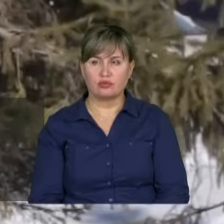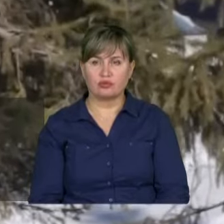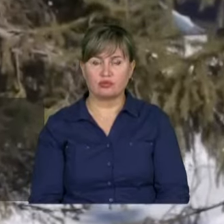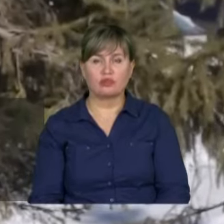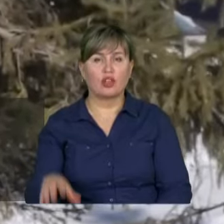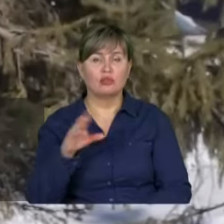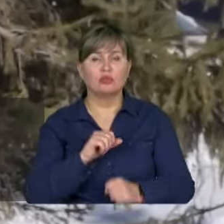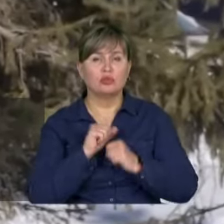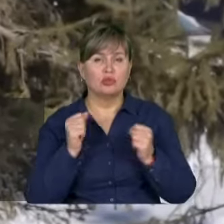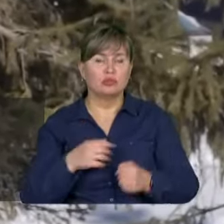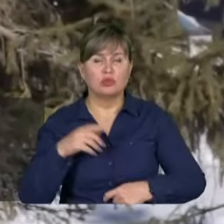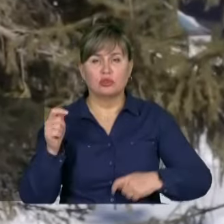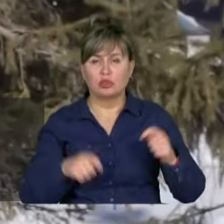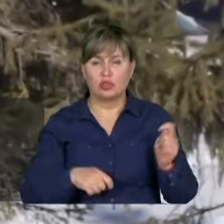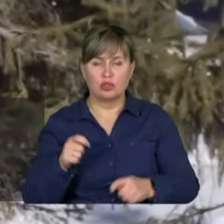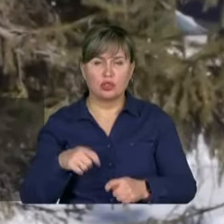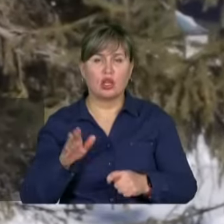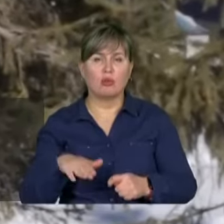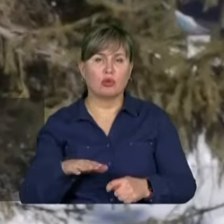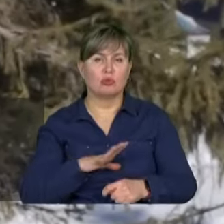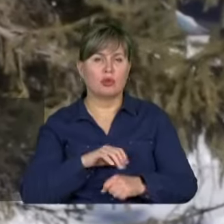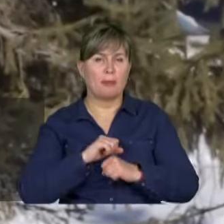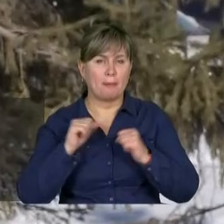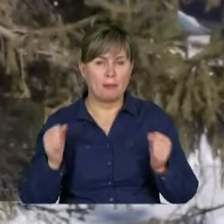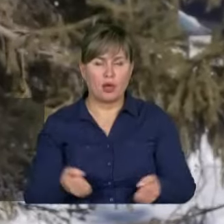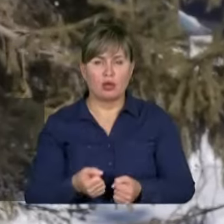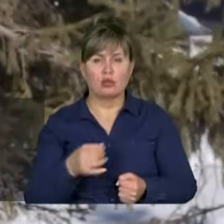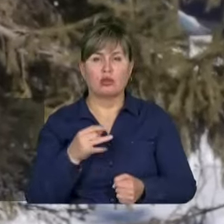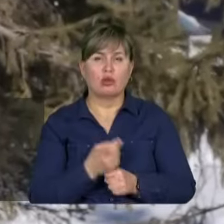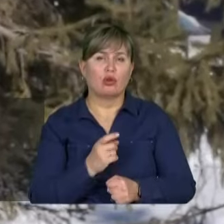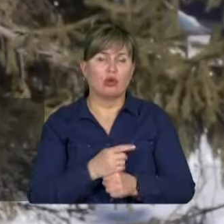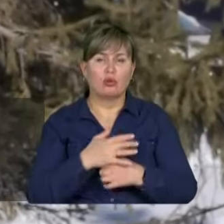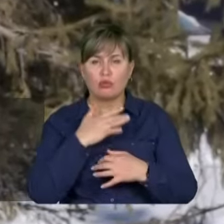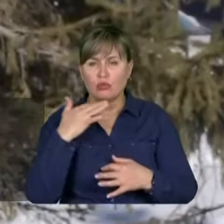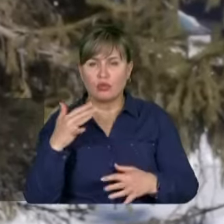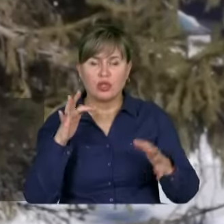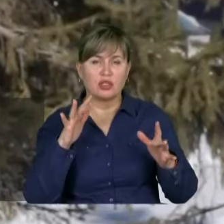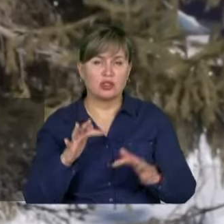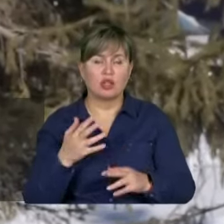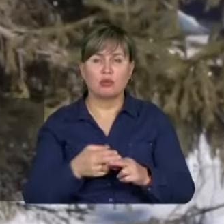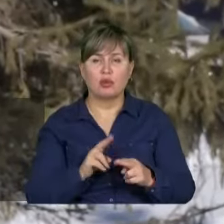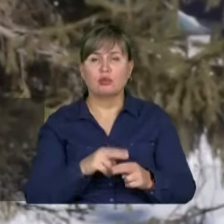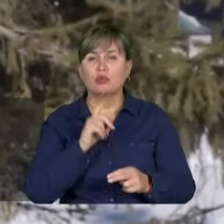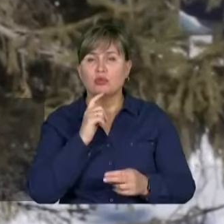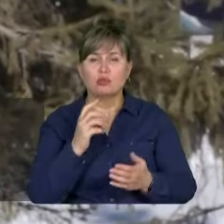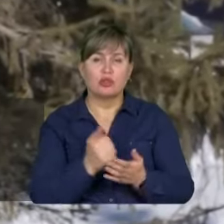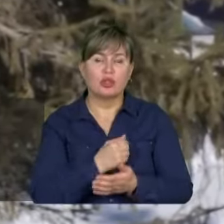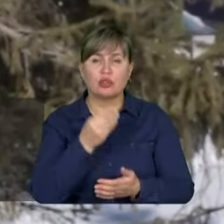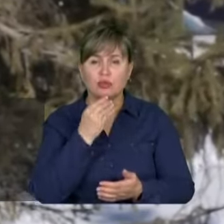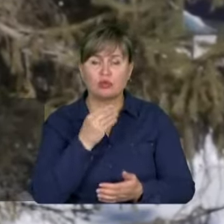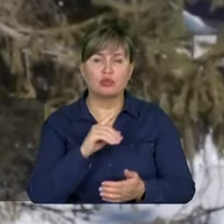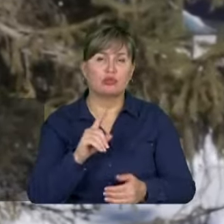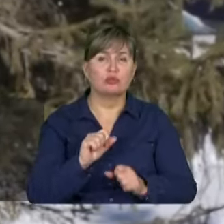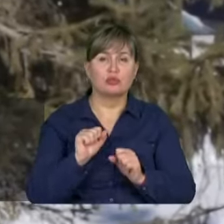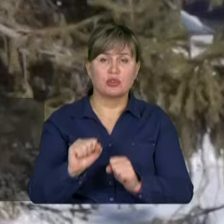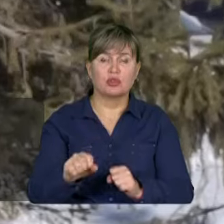Всю зиму шли дожди, за ними последовали сильные морозы. К тому же у нас очень большой объем снега, поэтому им трудно найти пищу. Чтобы